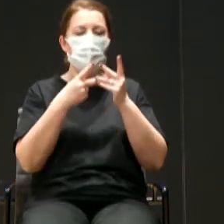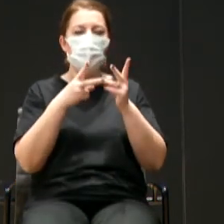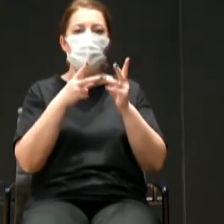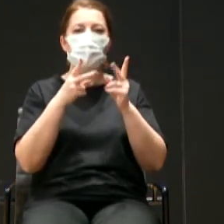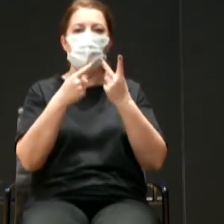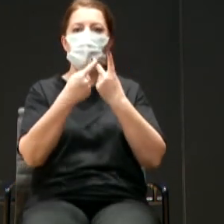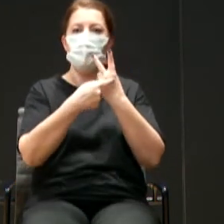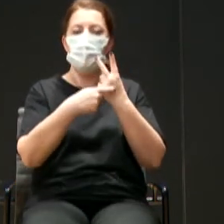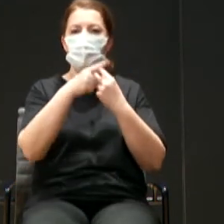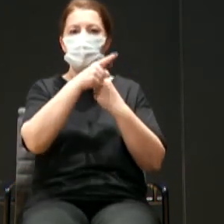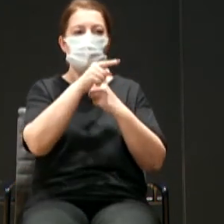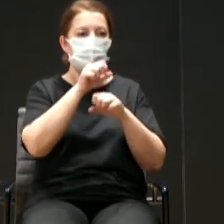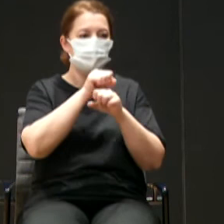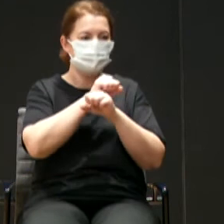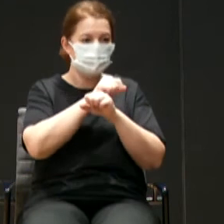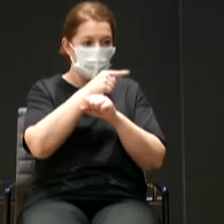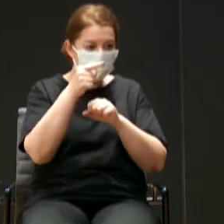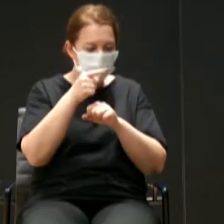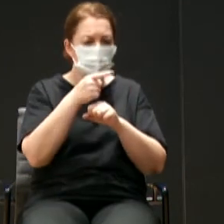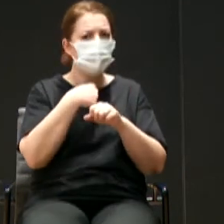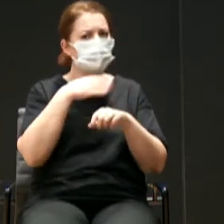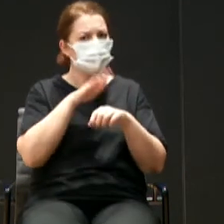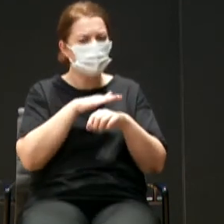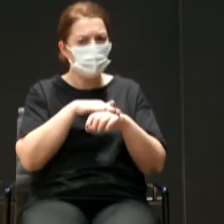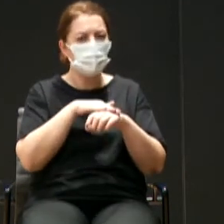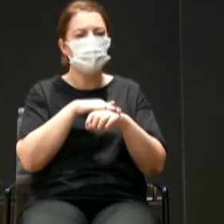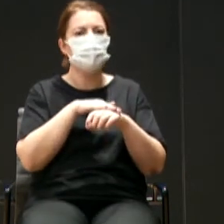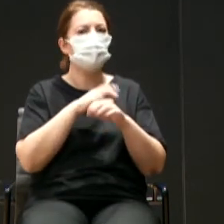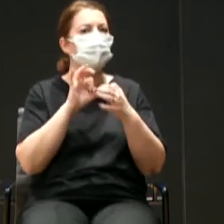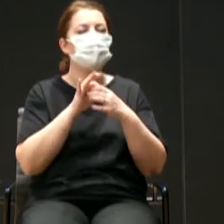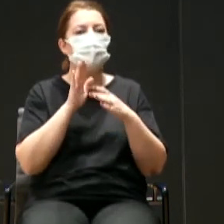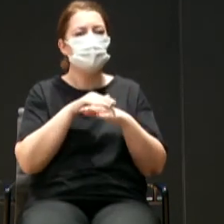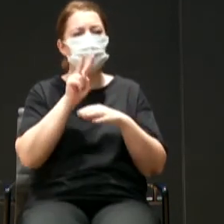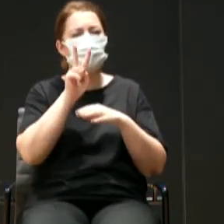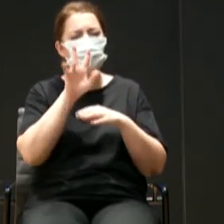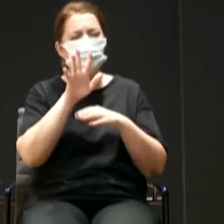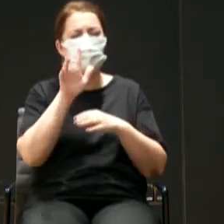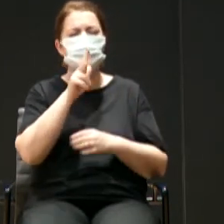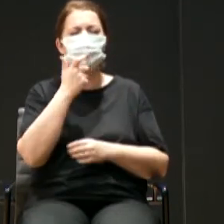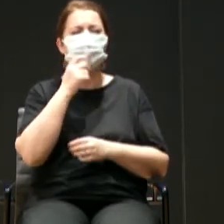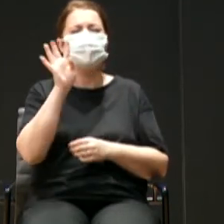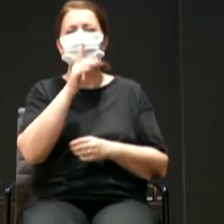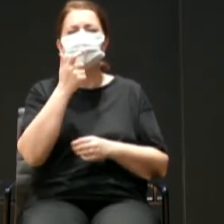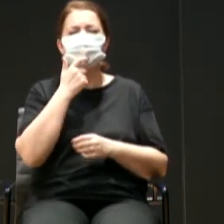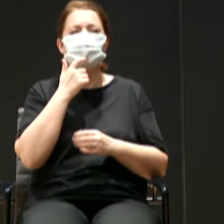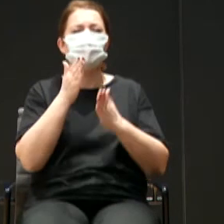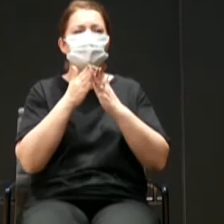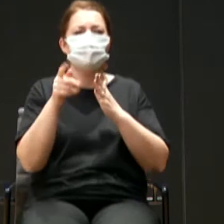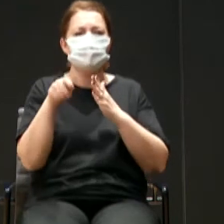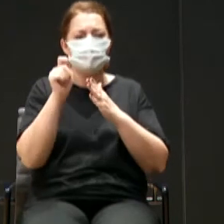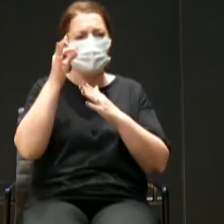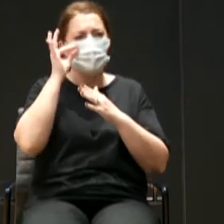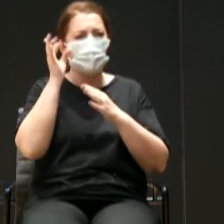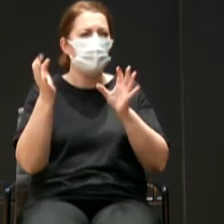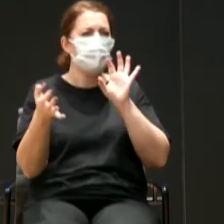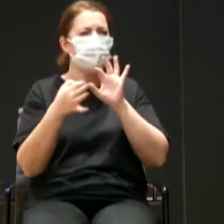da şurada da şu eksik. Yapalım. Niye yapalım? 25-30 sene, 40 senedir. Tabii Yükçekmece'den Bakırköy'e